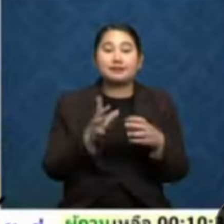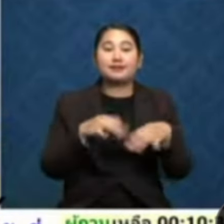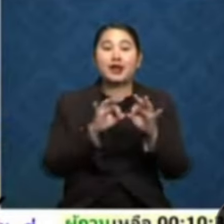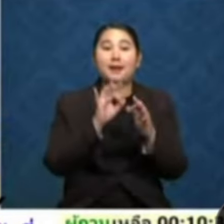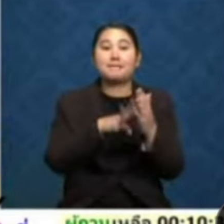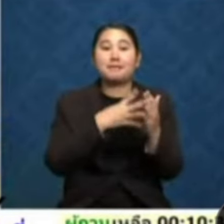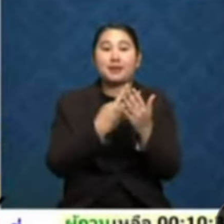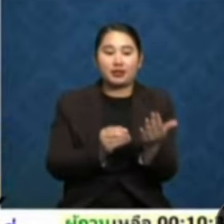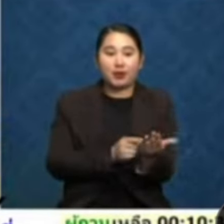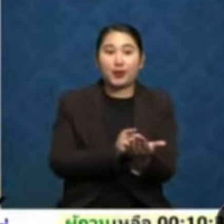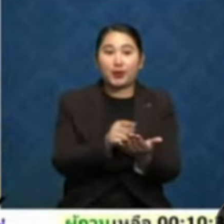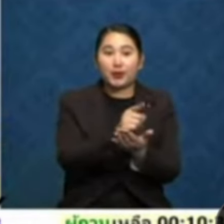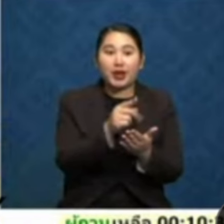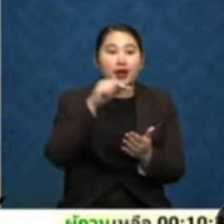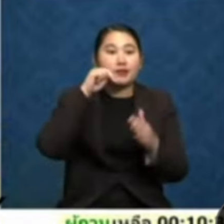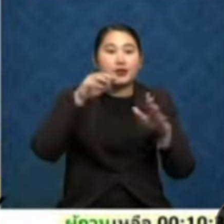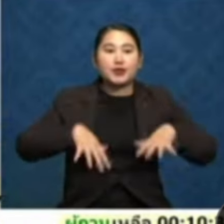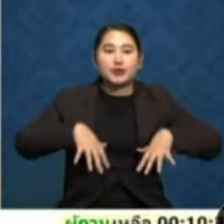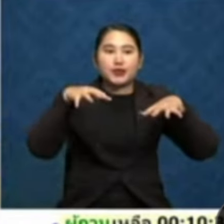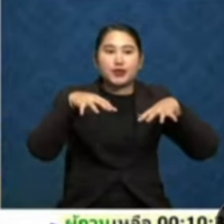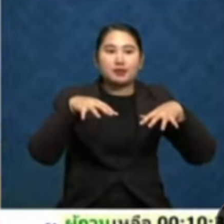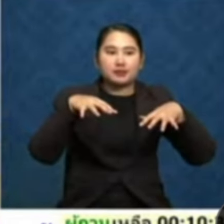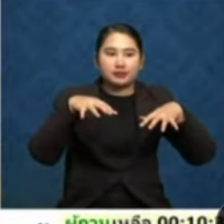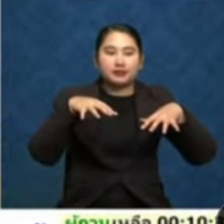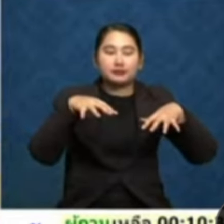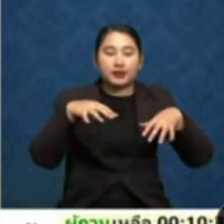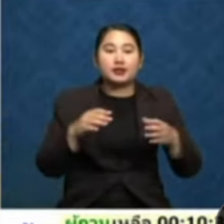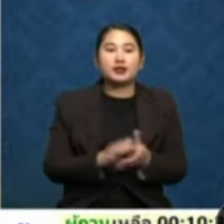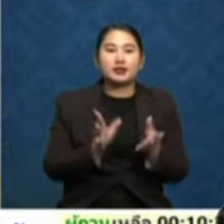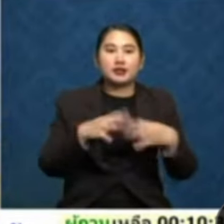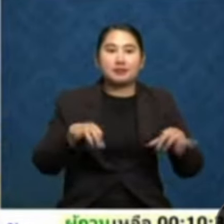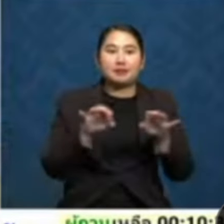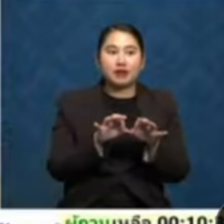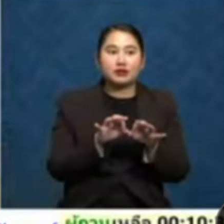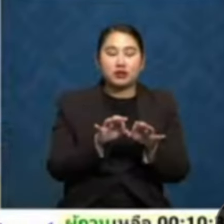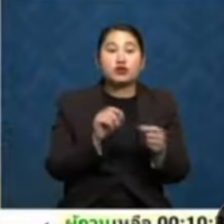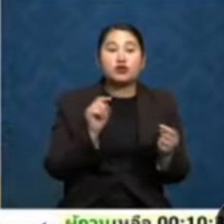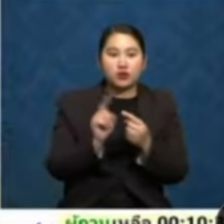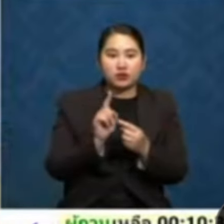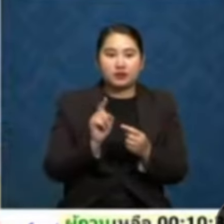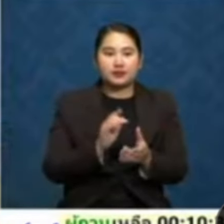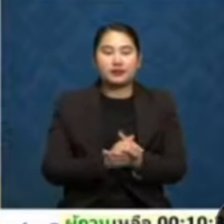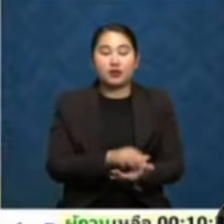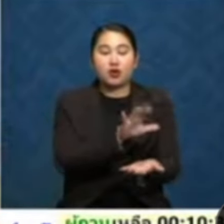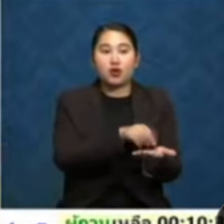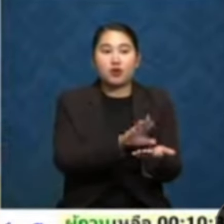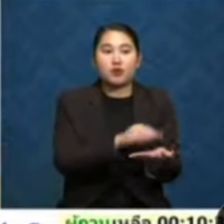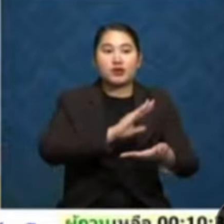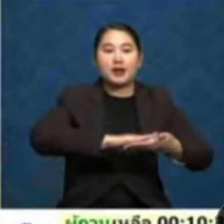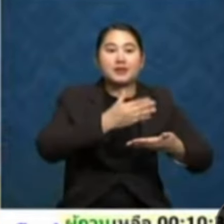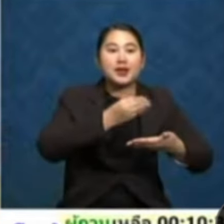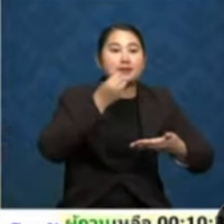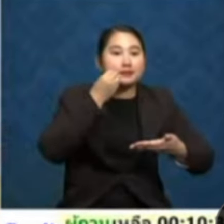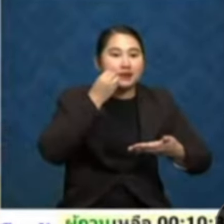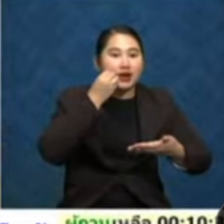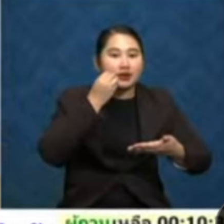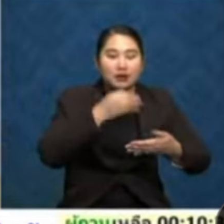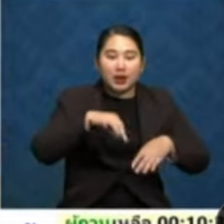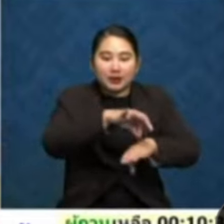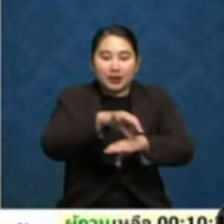แผนที่น้ำท่วมจากจครับมาซ้อนทับกับข้อมูล Go codingความหมายคืออะไรครับข้อมูลทะเบียนบ้านที่สามารถแปลงเป็น